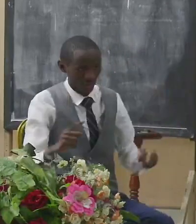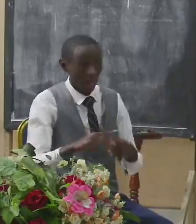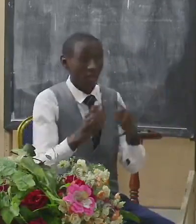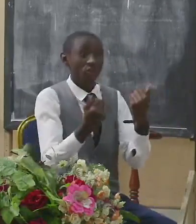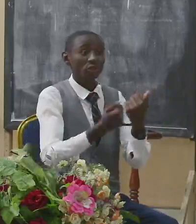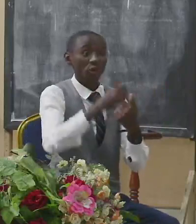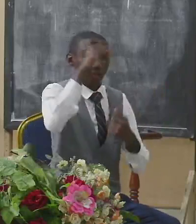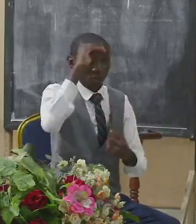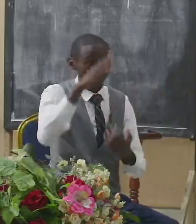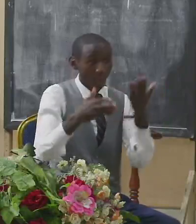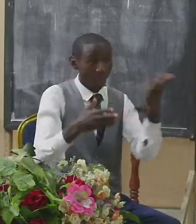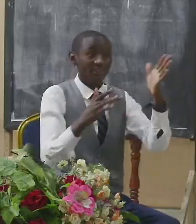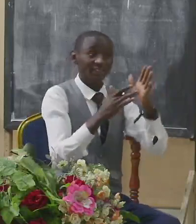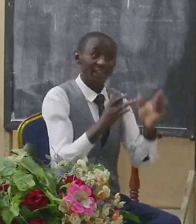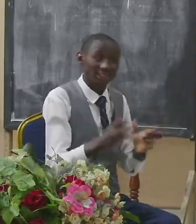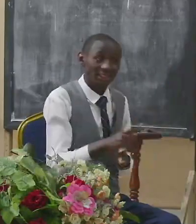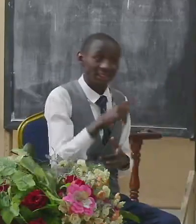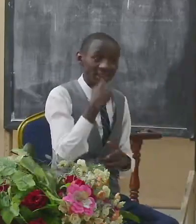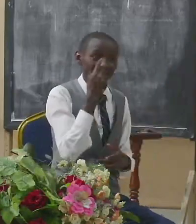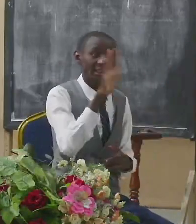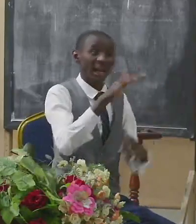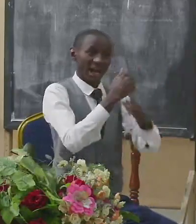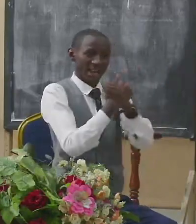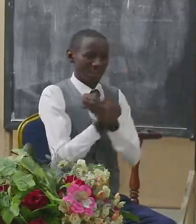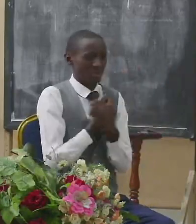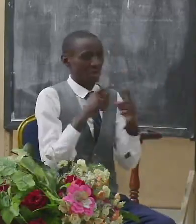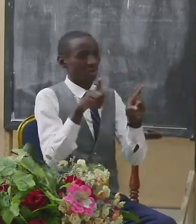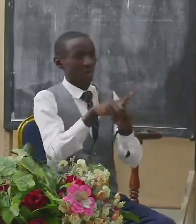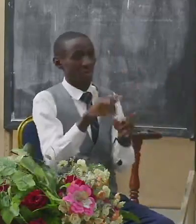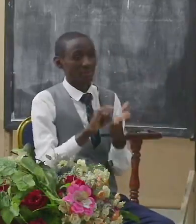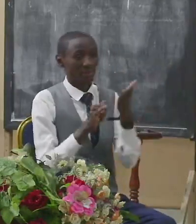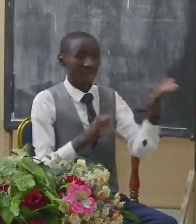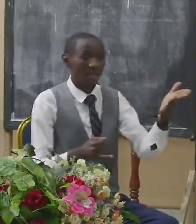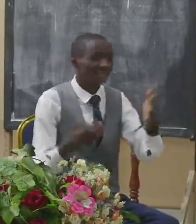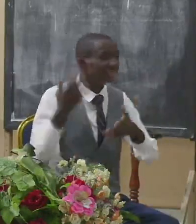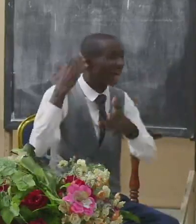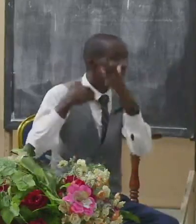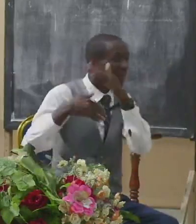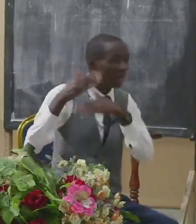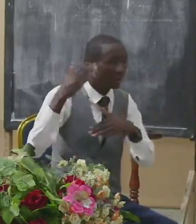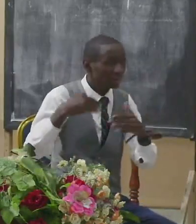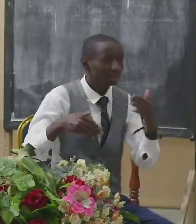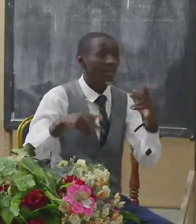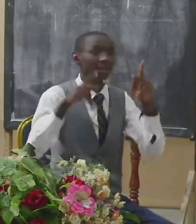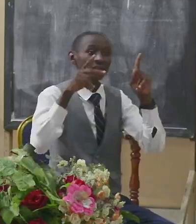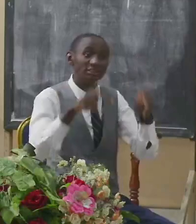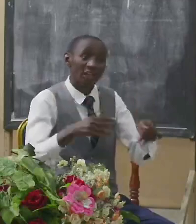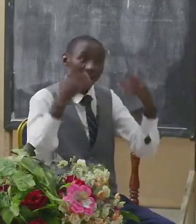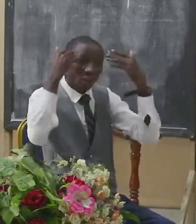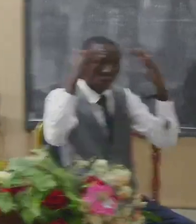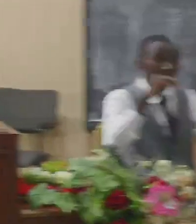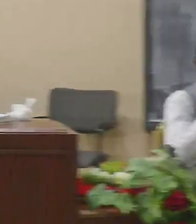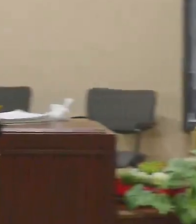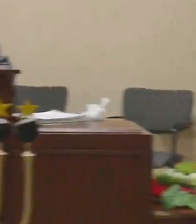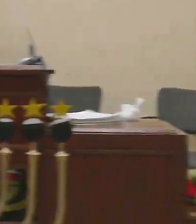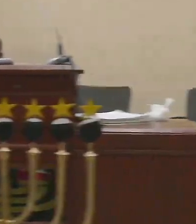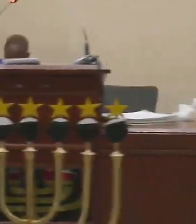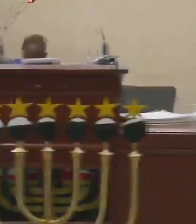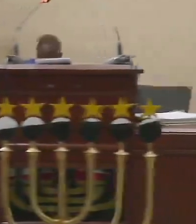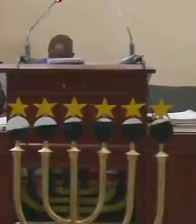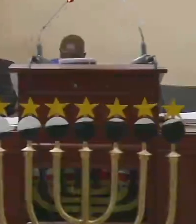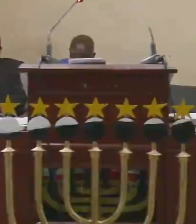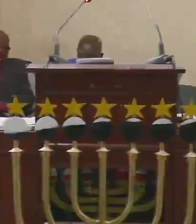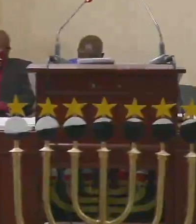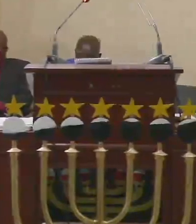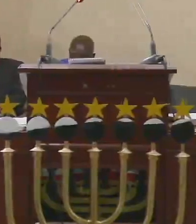Juu ya ule mtu mwenye alikupenda vile. On ne te connaissait même pas. Ile wakati walikuwa wakujua hata. Nous étions un